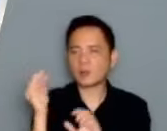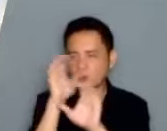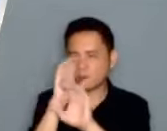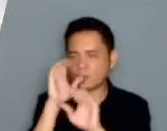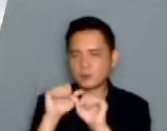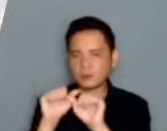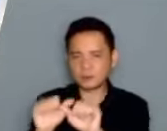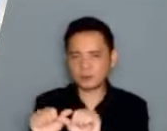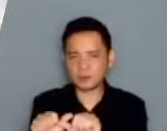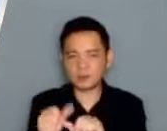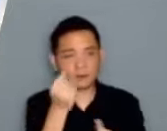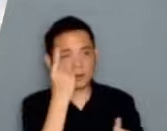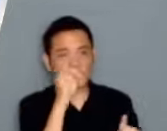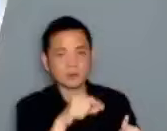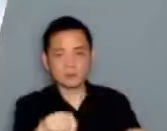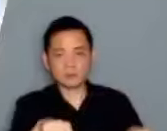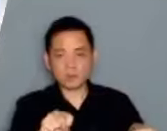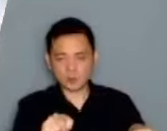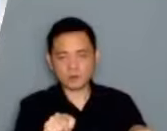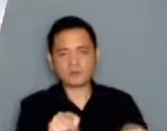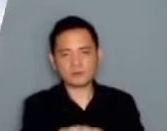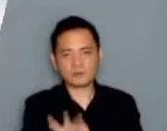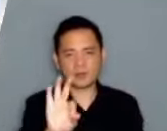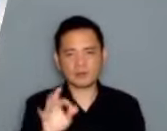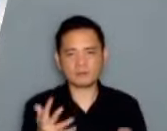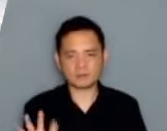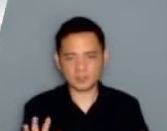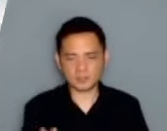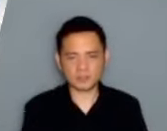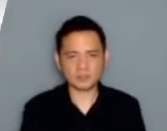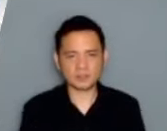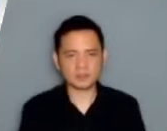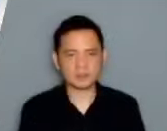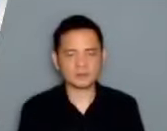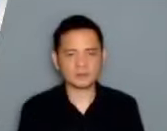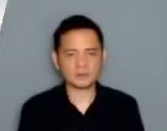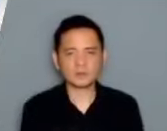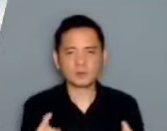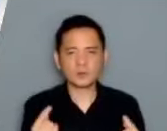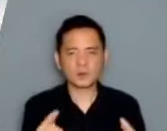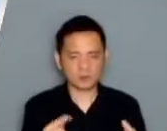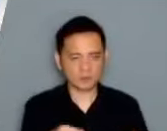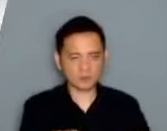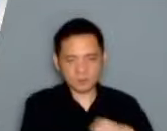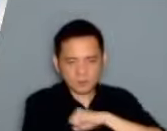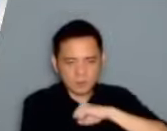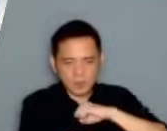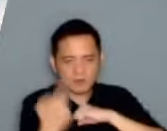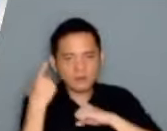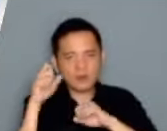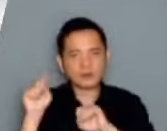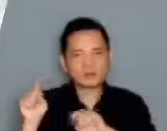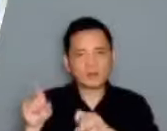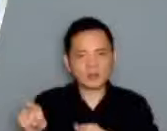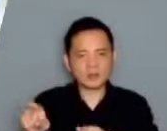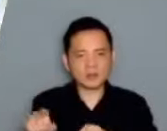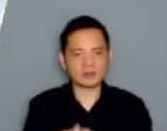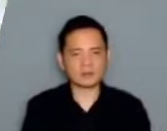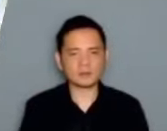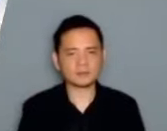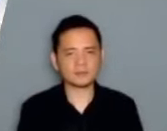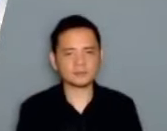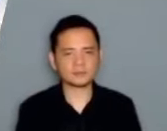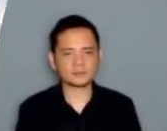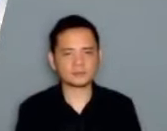yung motorsiklo. Lahat naman ang nagnanakaw na yan, suli binibenta nila. No? Pero tinitingnan pa rin natin doon kung saan nila